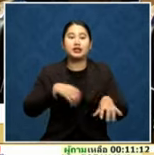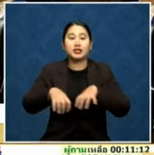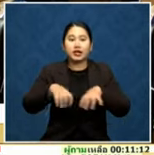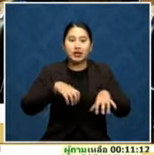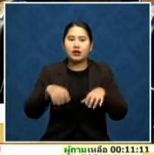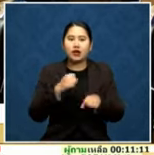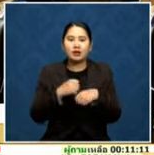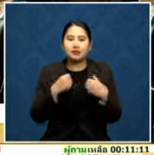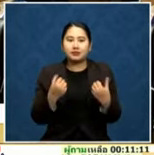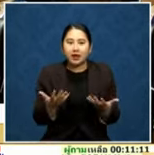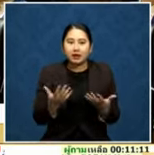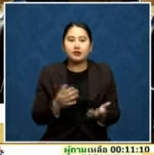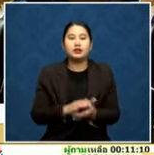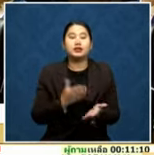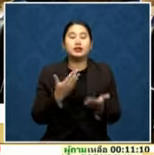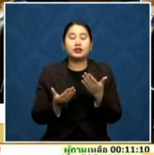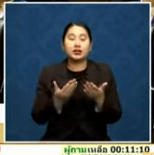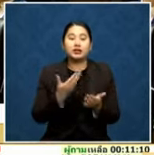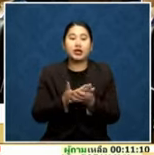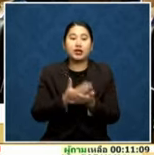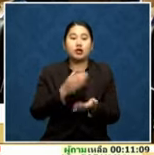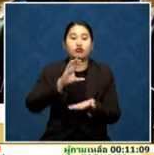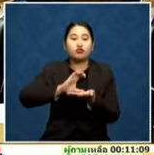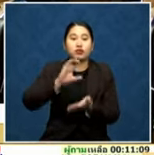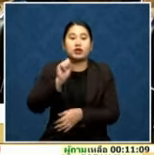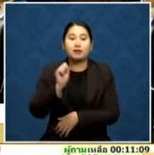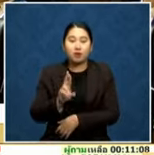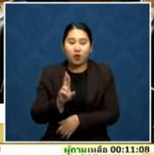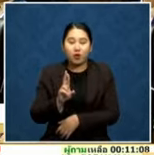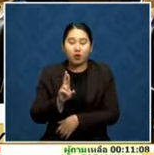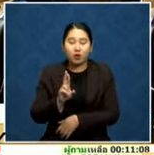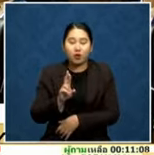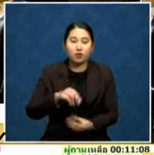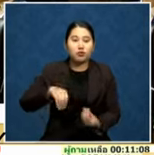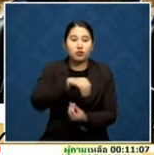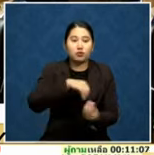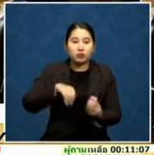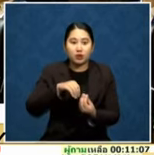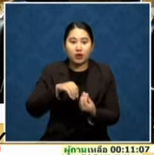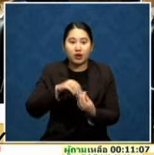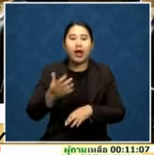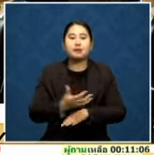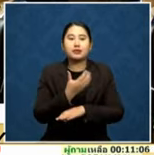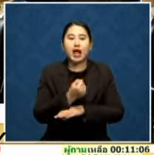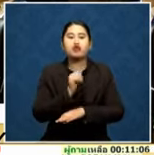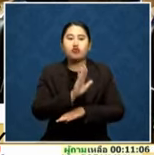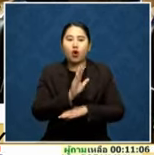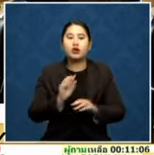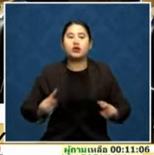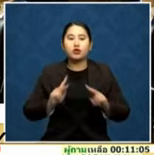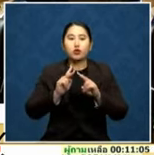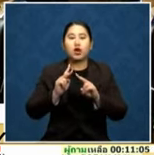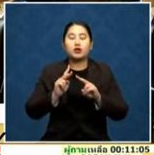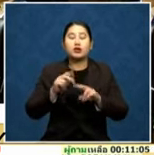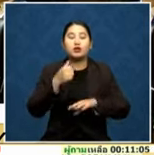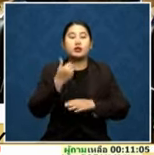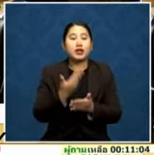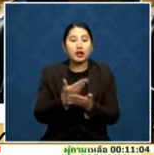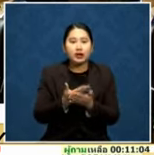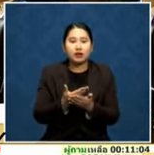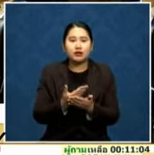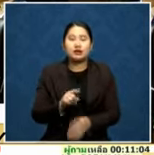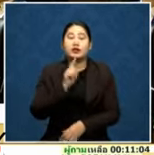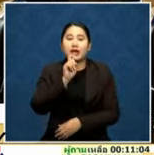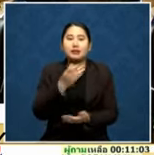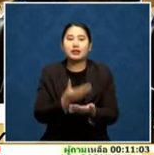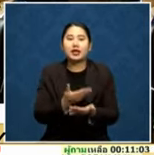การอย่างใดจะมีการใช้เงินธุนสำรองจ่ายที่อยู่ในอำนาจของรถมนตรีว่าการกระส Reno การางหรอไม่ที่ตองถามเรื่